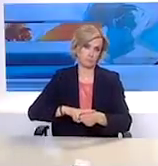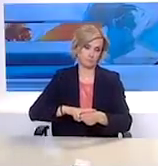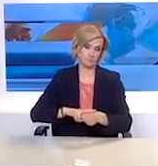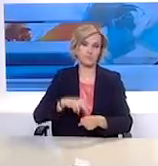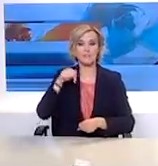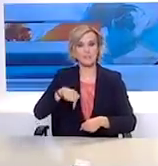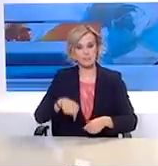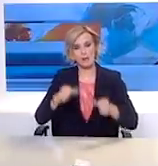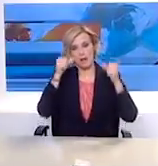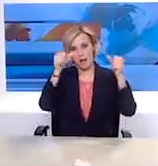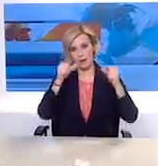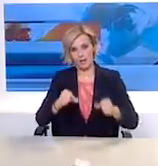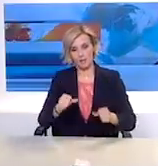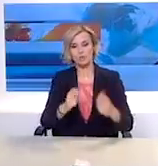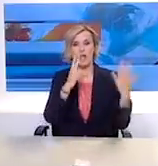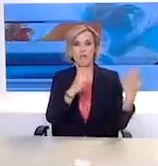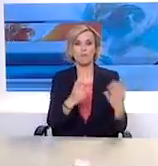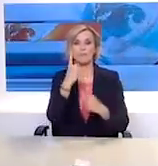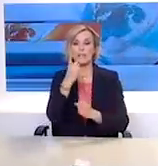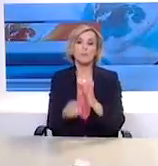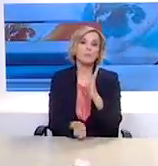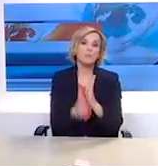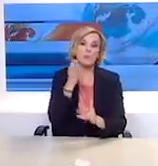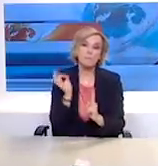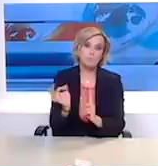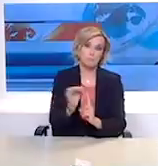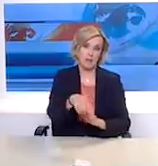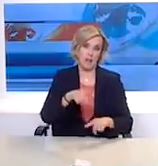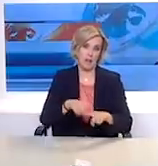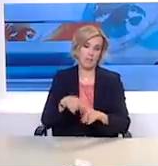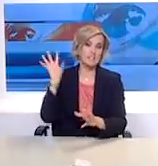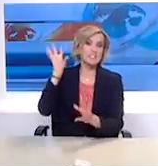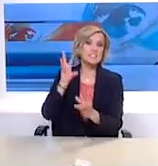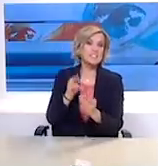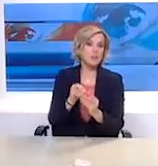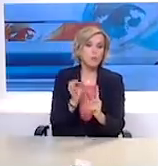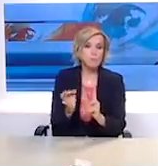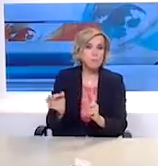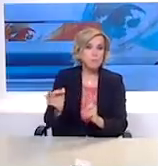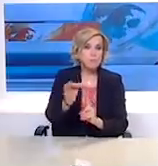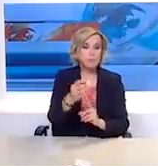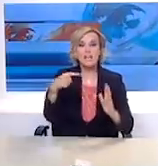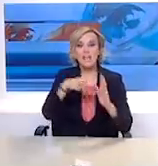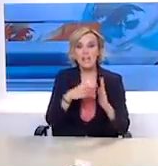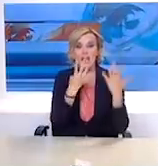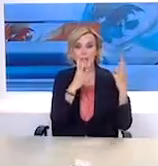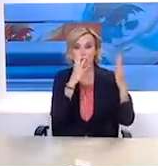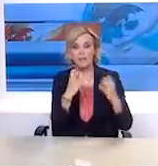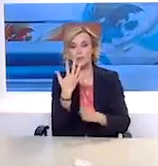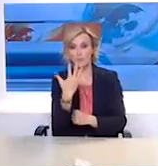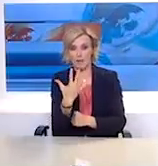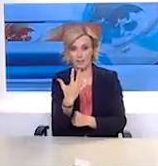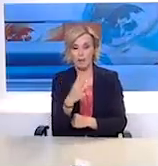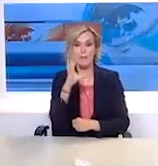Σήμερα ανακοινώνουμε 71 νέα κρούσματα του νέου ιού στη χώρα. Ο συνολικός αριθμός των κρουσμάτων είναι 1.955, εκ των οποίων